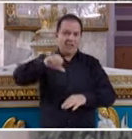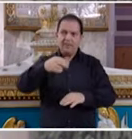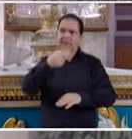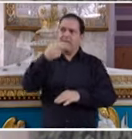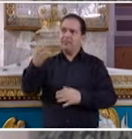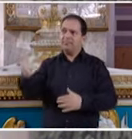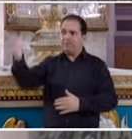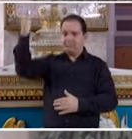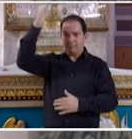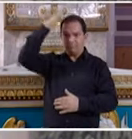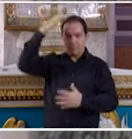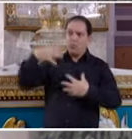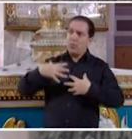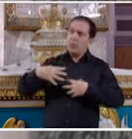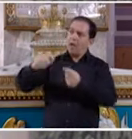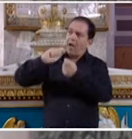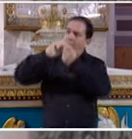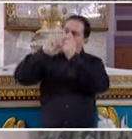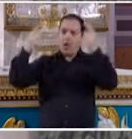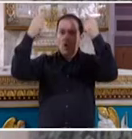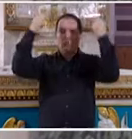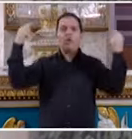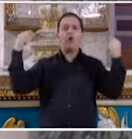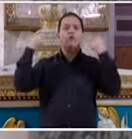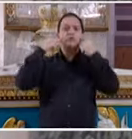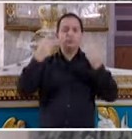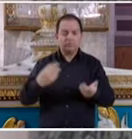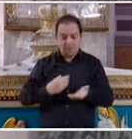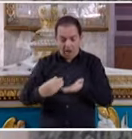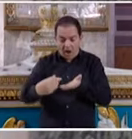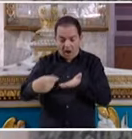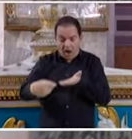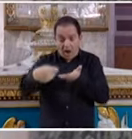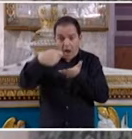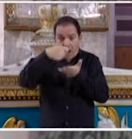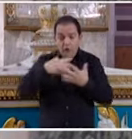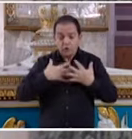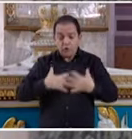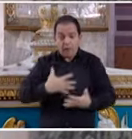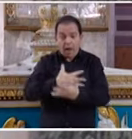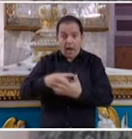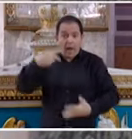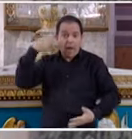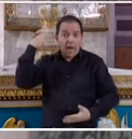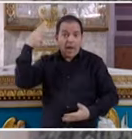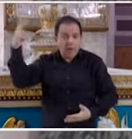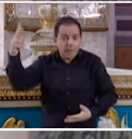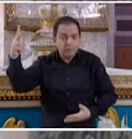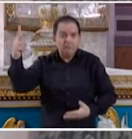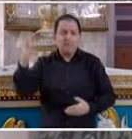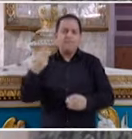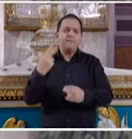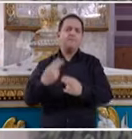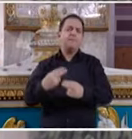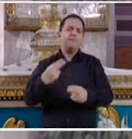του στη θέωση. Και τρώγοντας το ιερότατον άρτο το σώμα του και πίνοντας το θειότατο ποτήριο το Άγιο